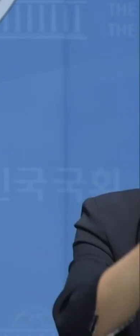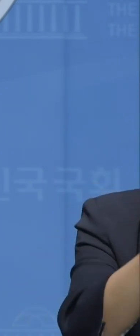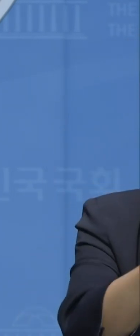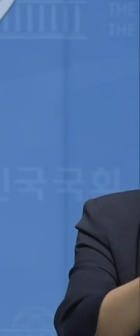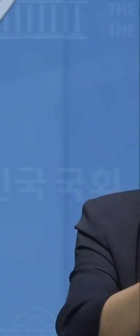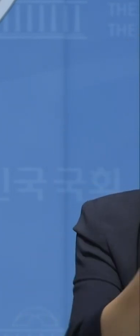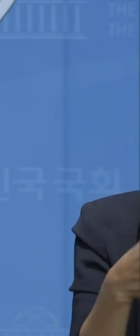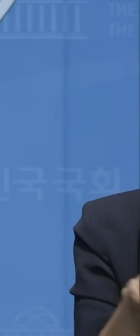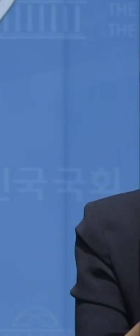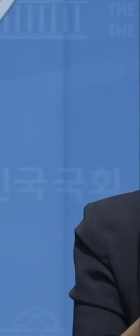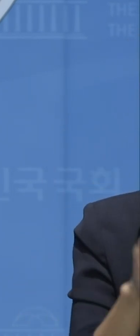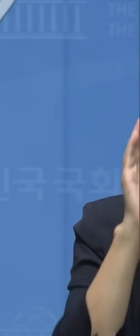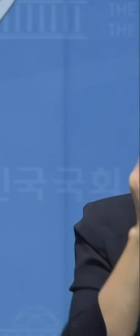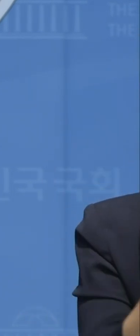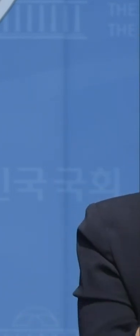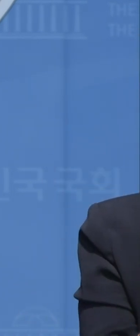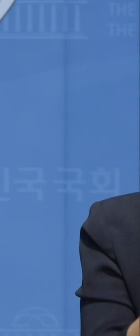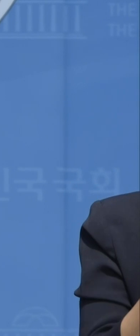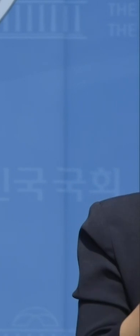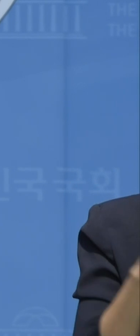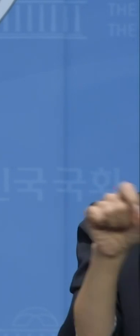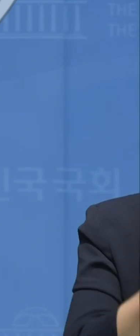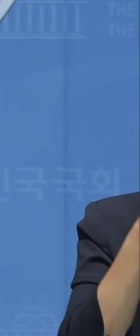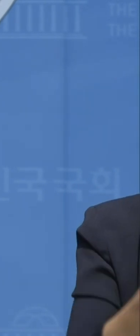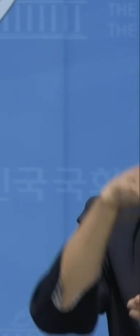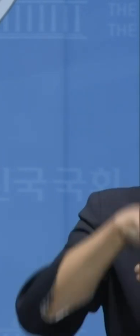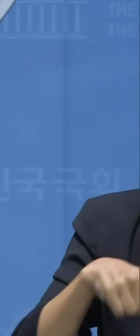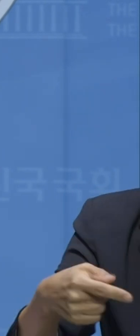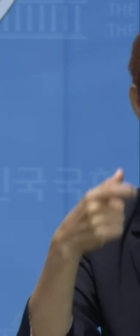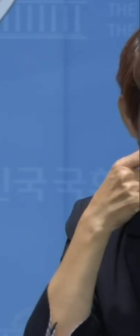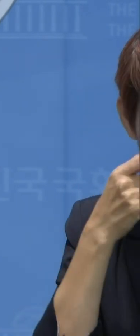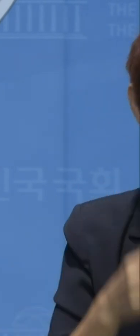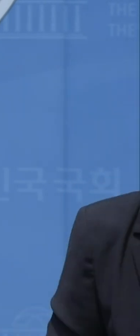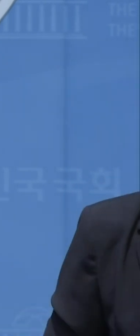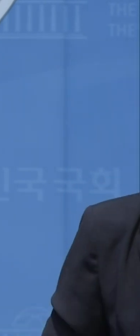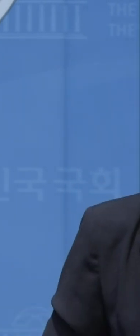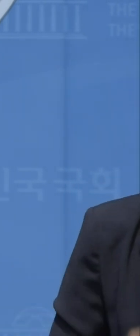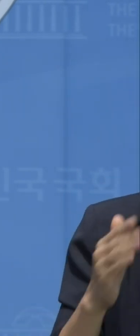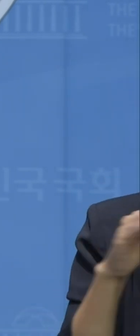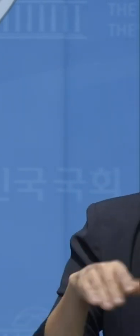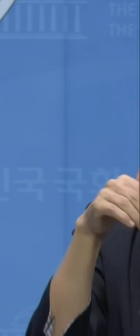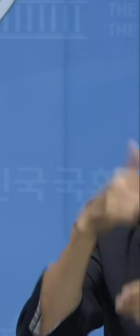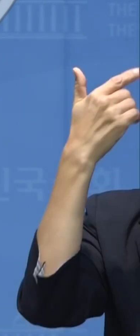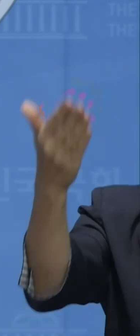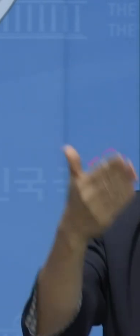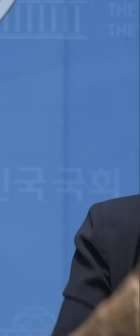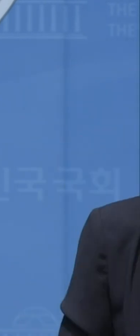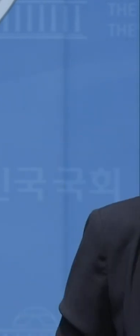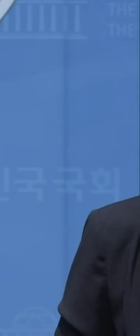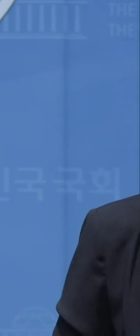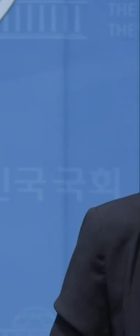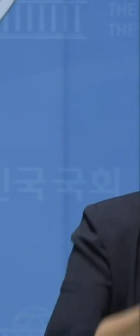김건이 특검법 표결에 참석하지 못하자 쇄빙선 내려서 동네 선거 하냐 이런 문자